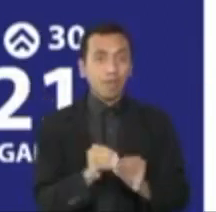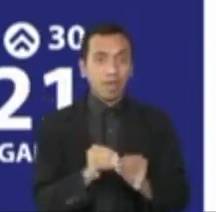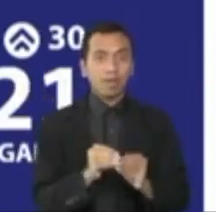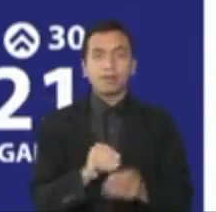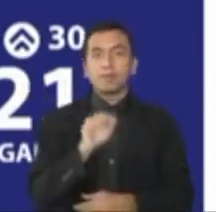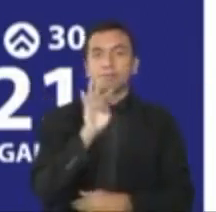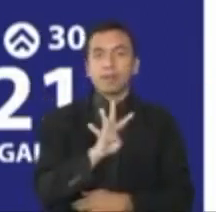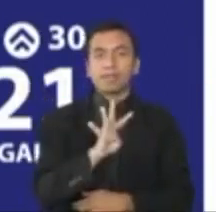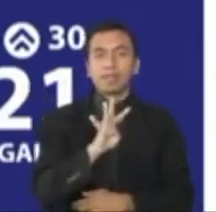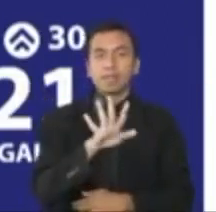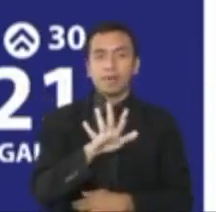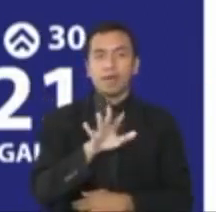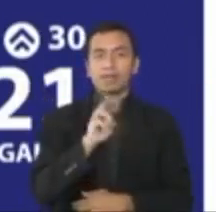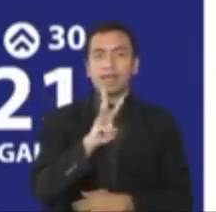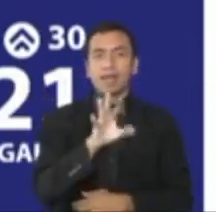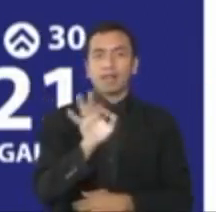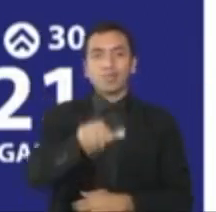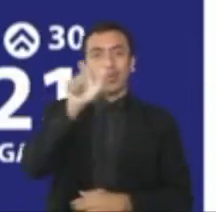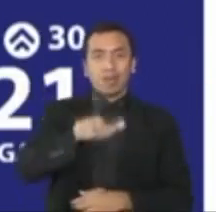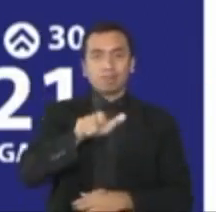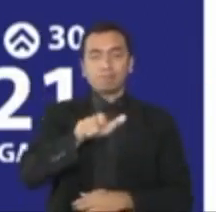sebanyak 45300